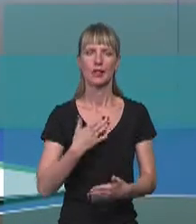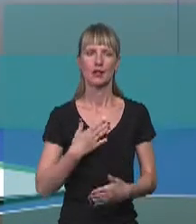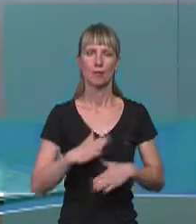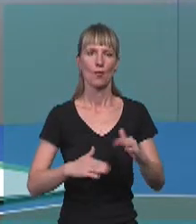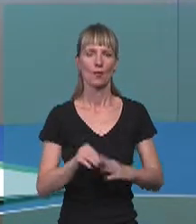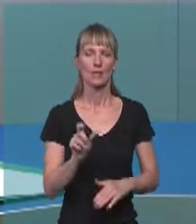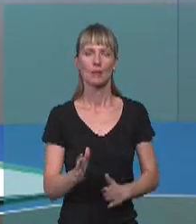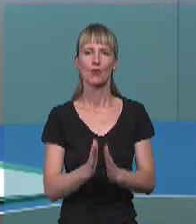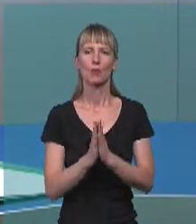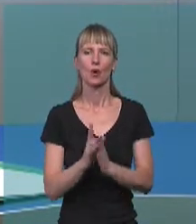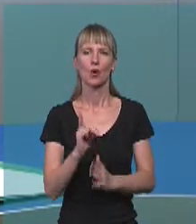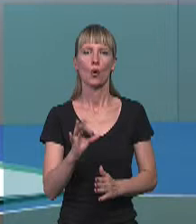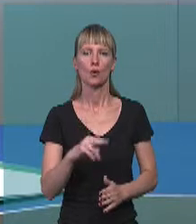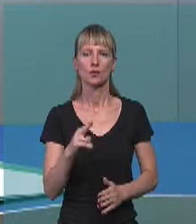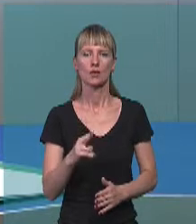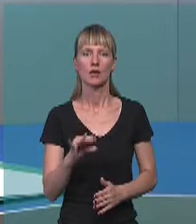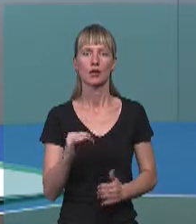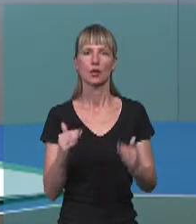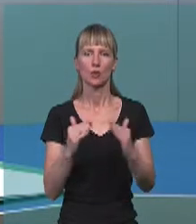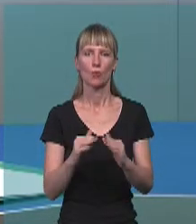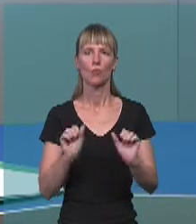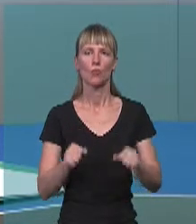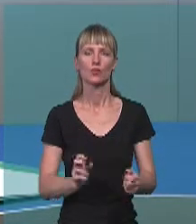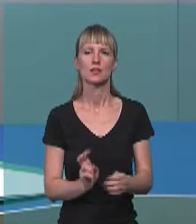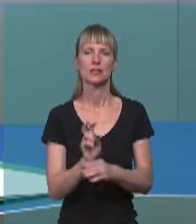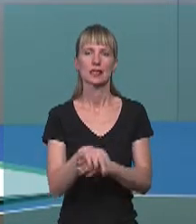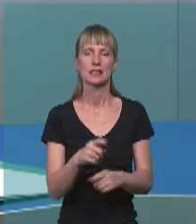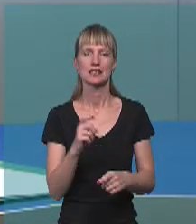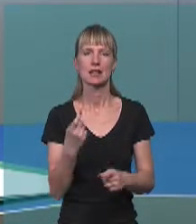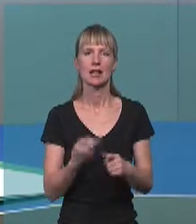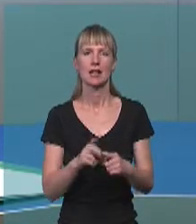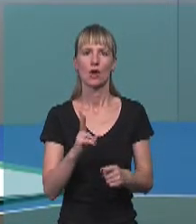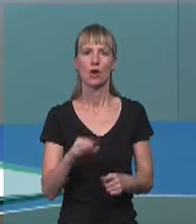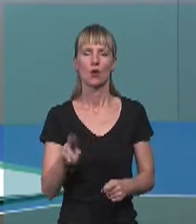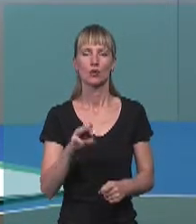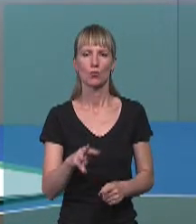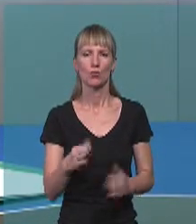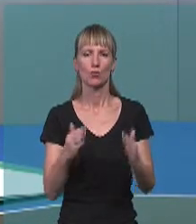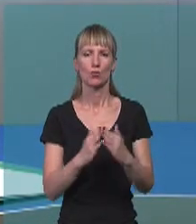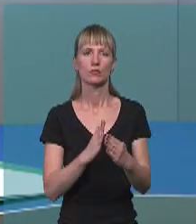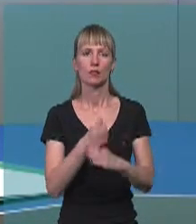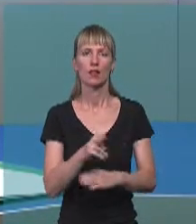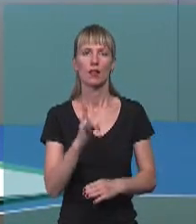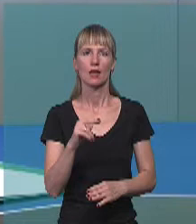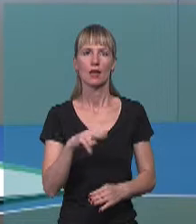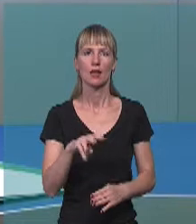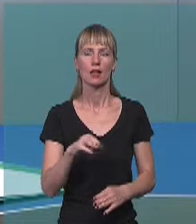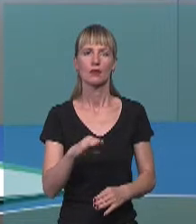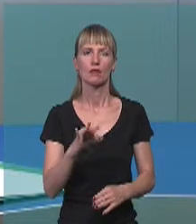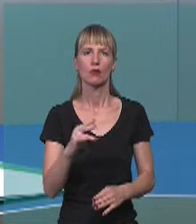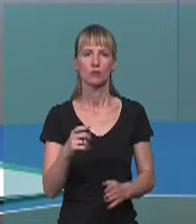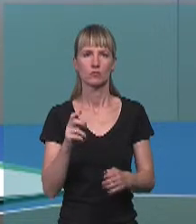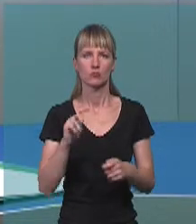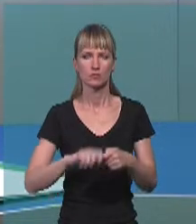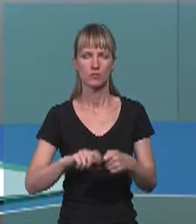фахівців, попросити код, і вдома вони можуть зайти з цим кодом, вдома заходять вони на платформу, тестуються,